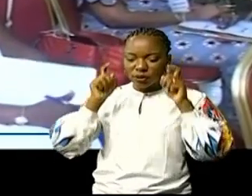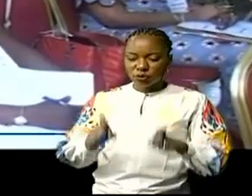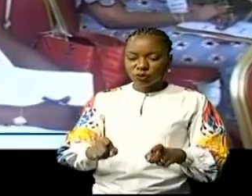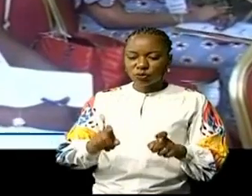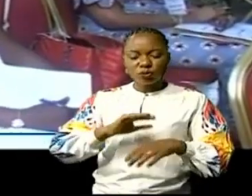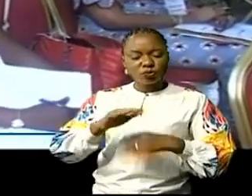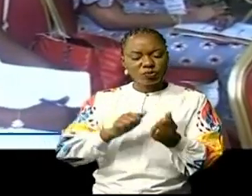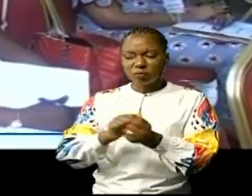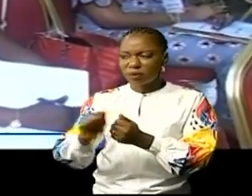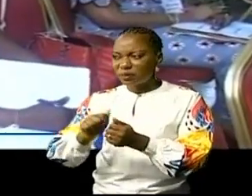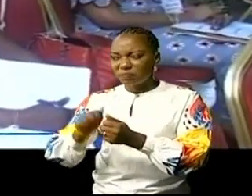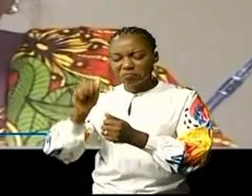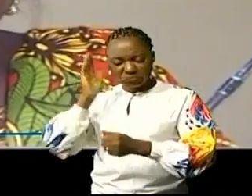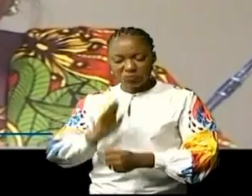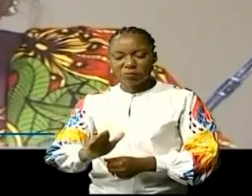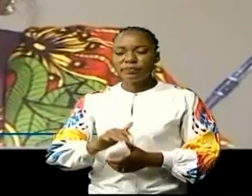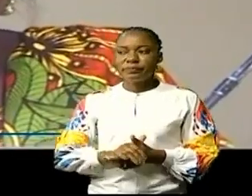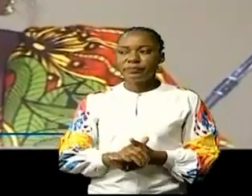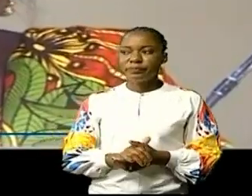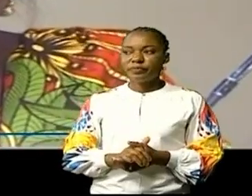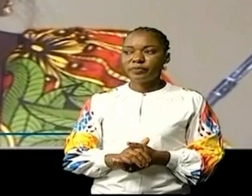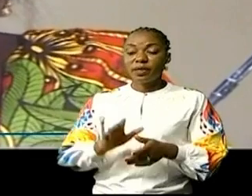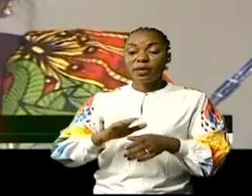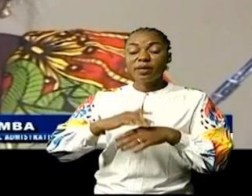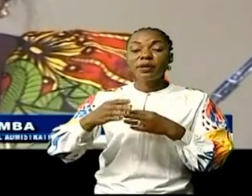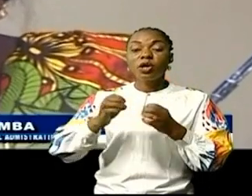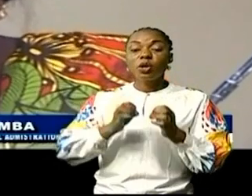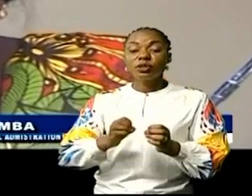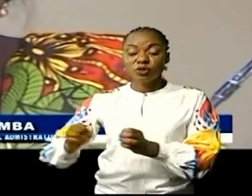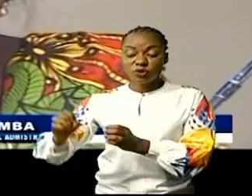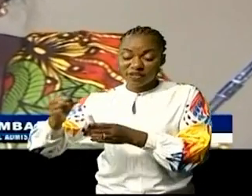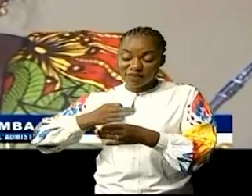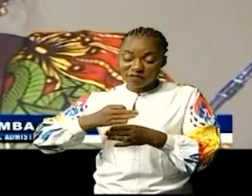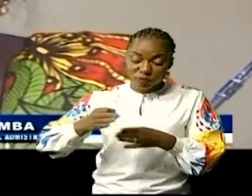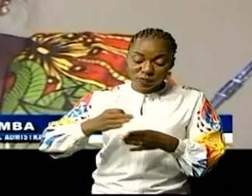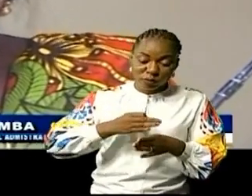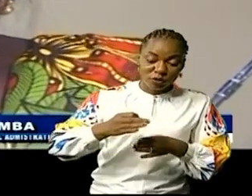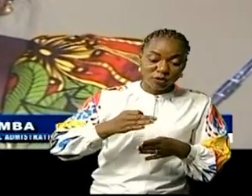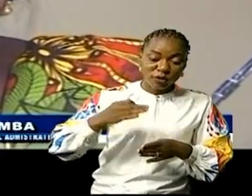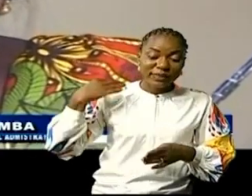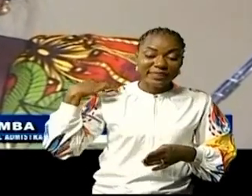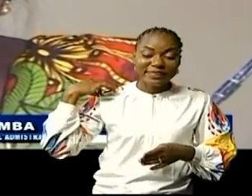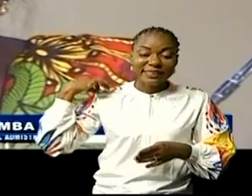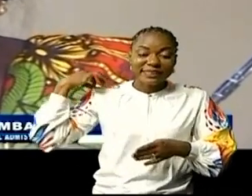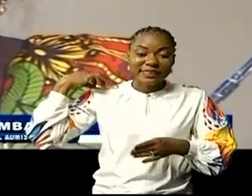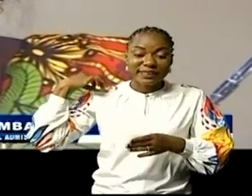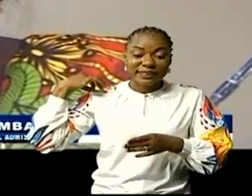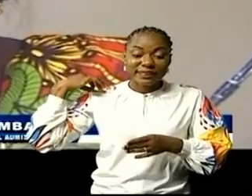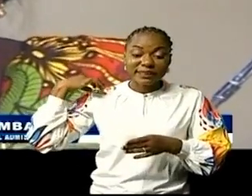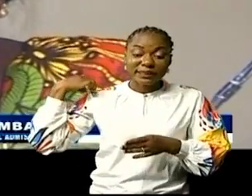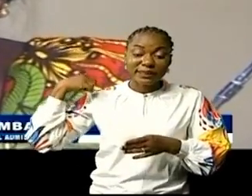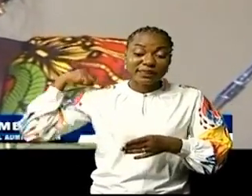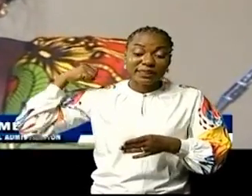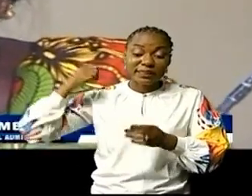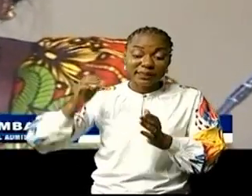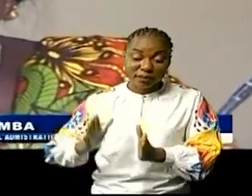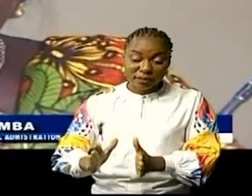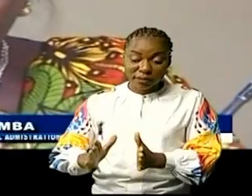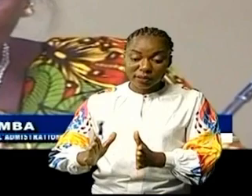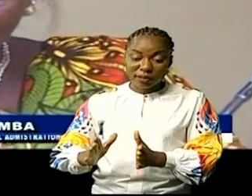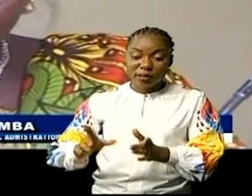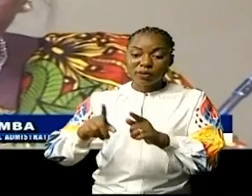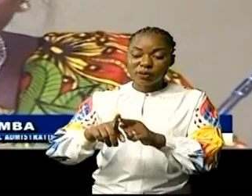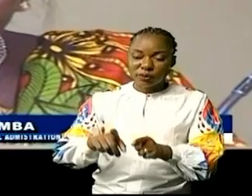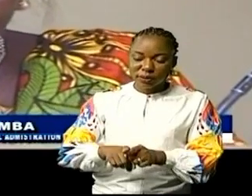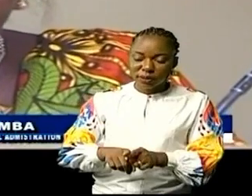été passé au peigne fin. Après l'organisation d'une formation syndicale en faveur des agents féminins